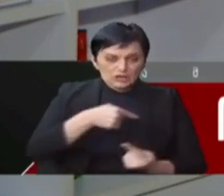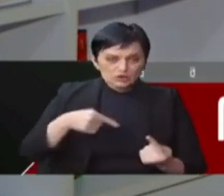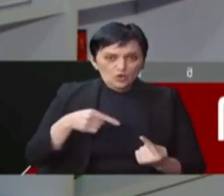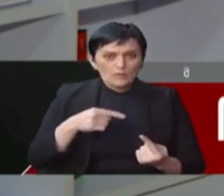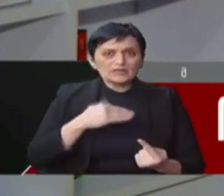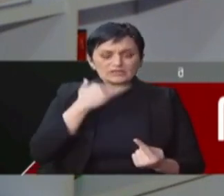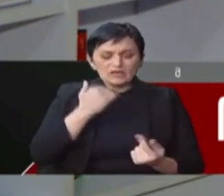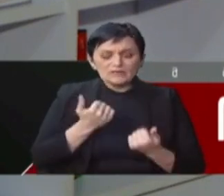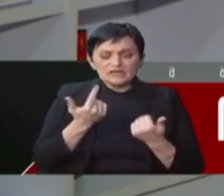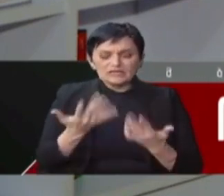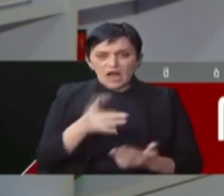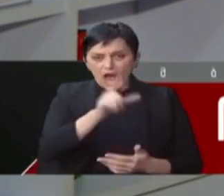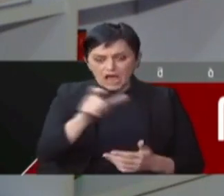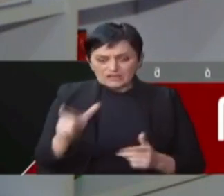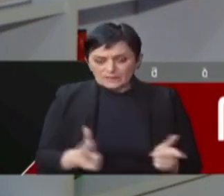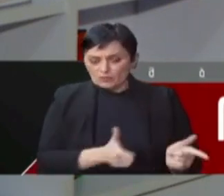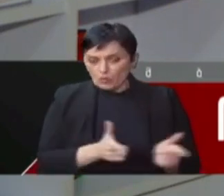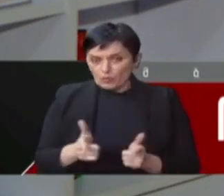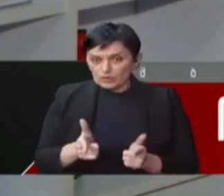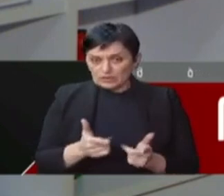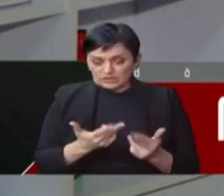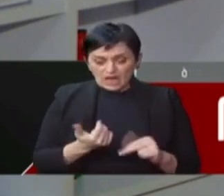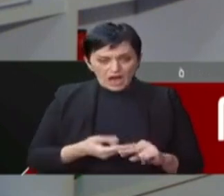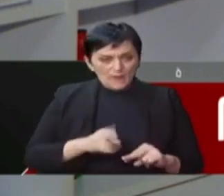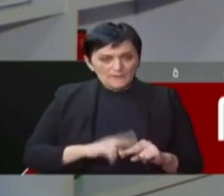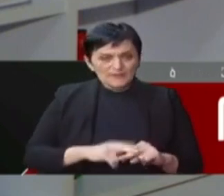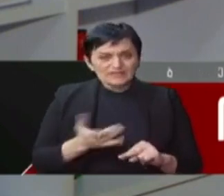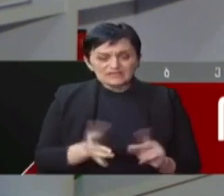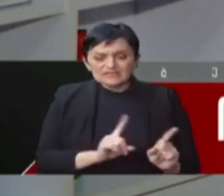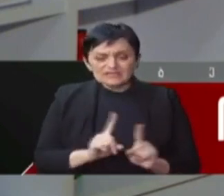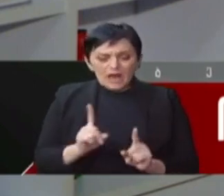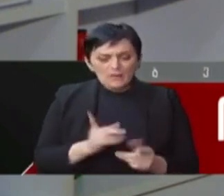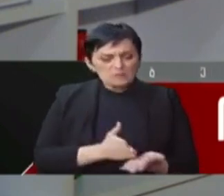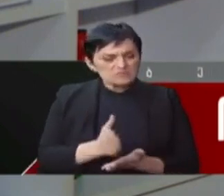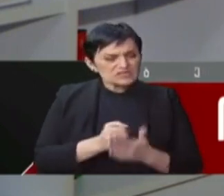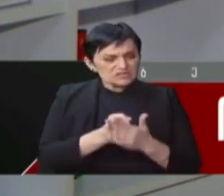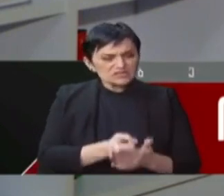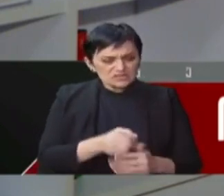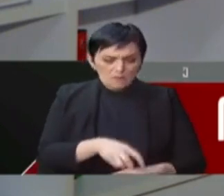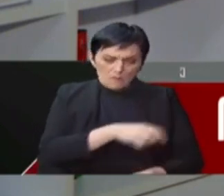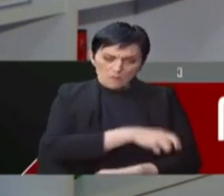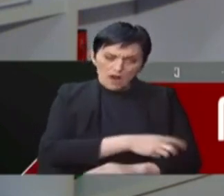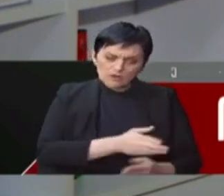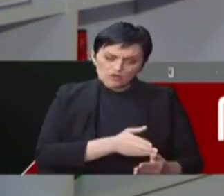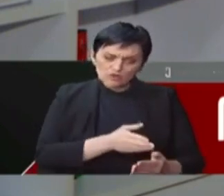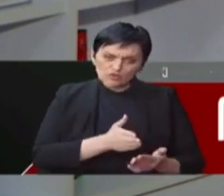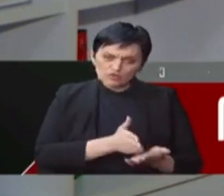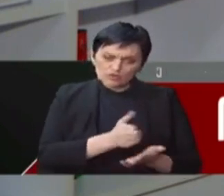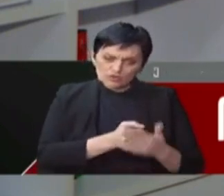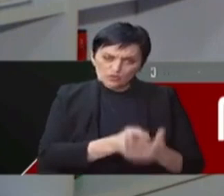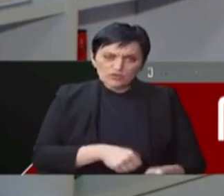საკმარისი რაოდენობის ადამიანების მობილიზება და ამით ან რაიმე მიზნის მიღწევა, გინდა პარტიული მიზნის მიღწევა,